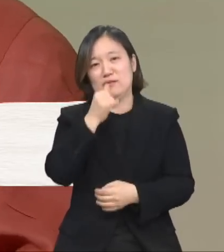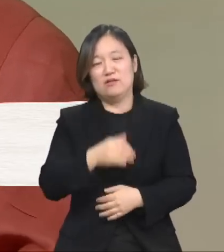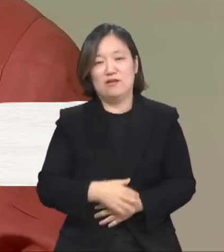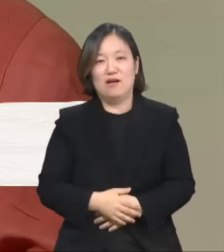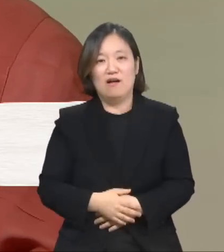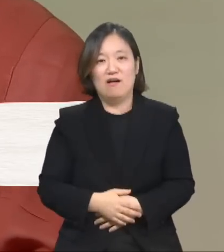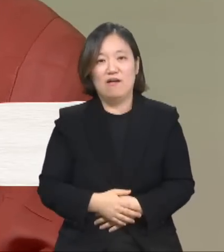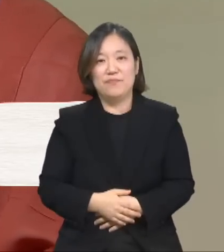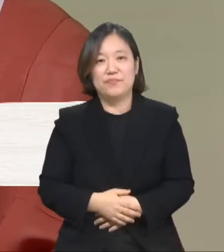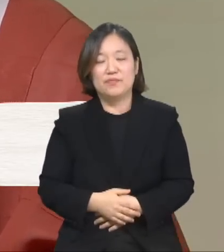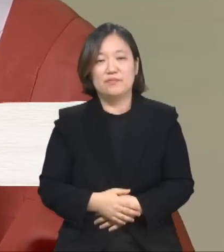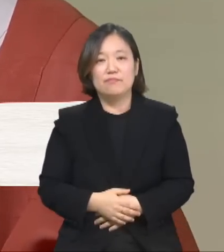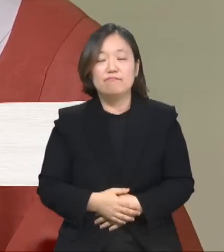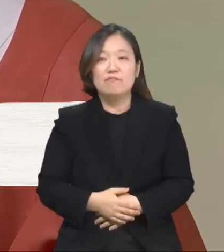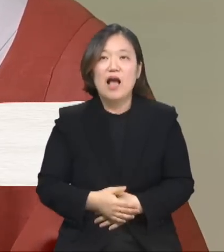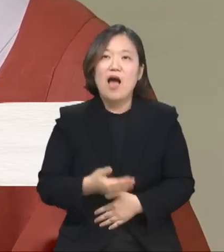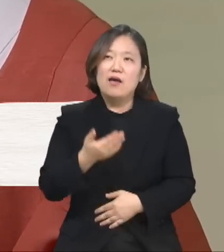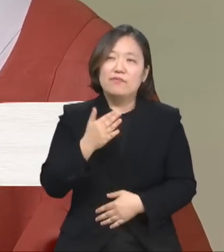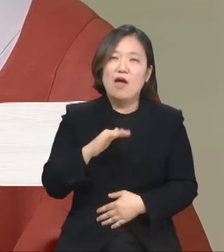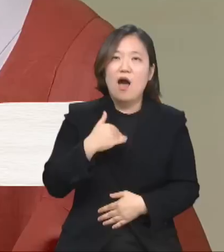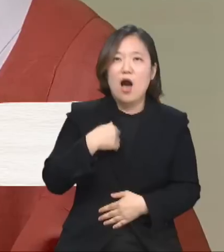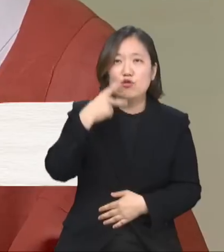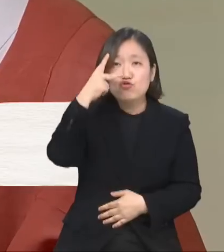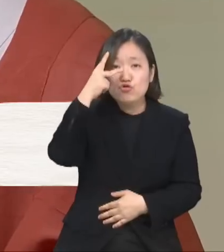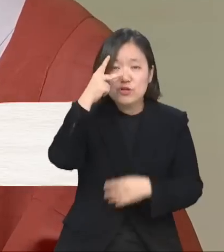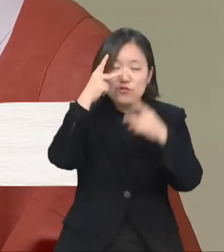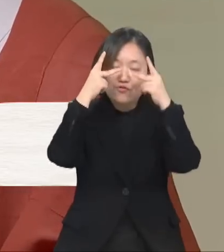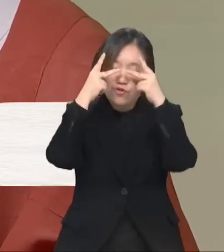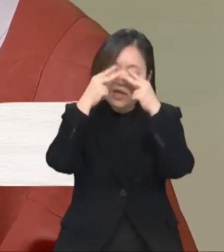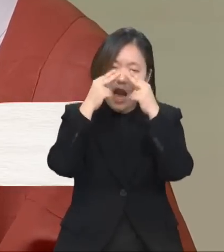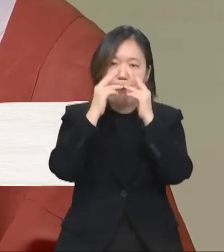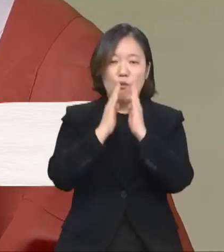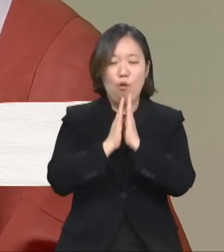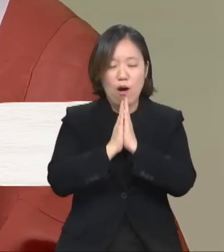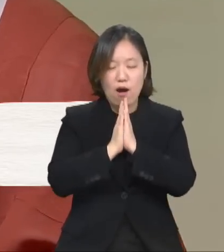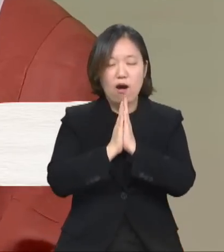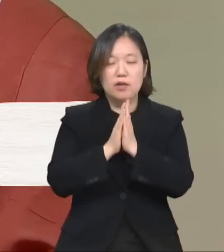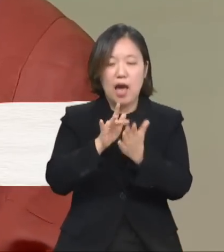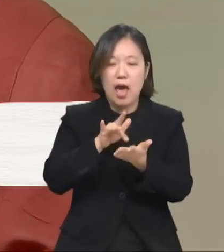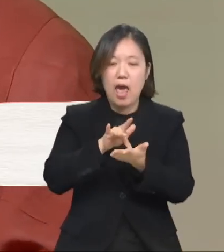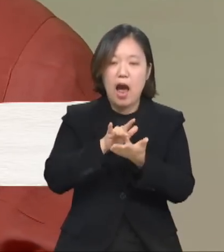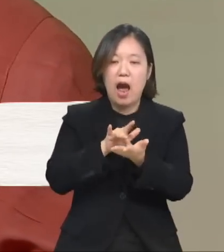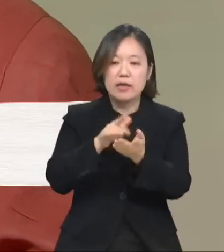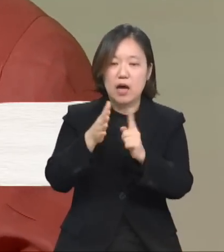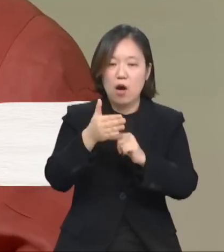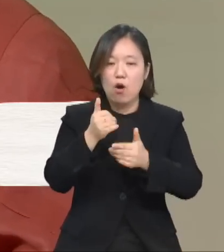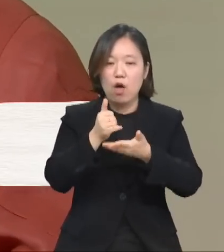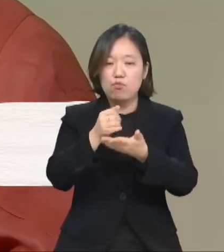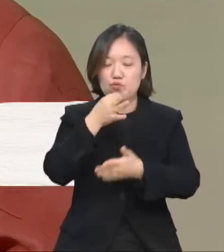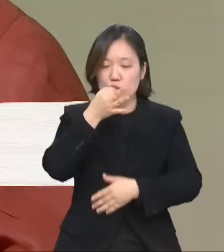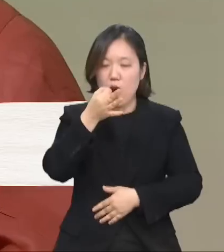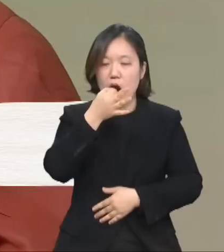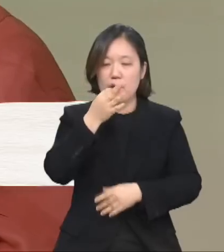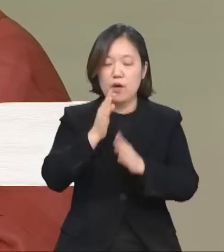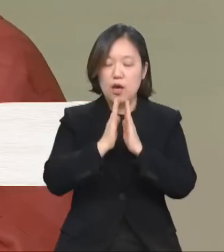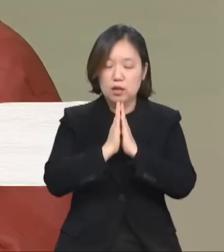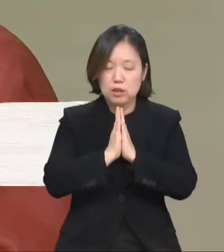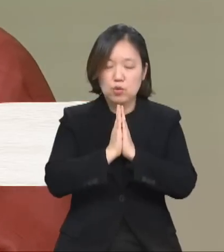그런데 제가 눈을 감고 약사여래불 정근을 하면